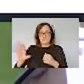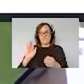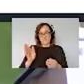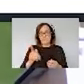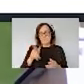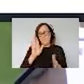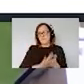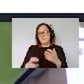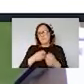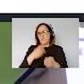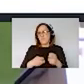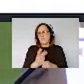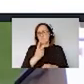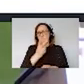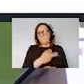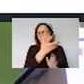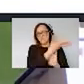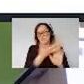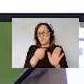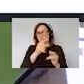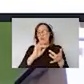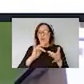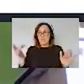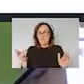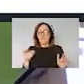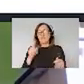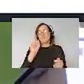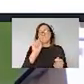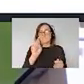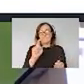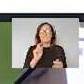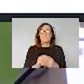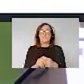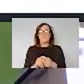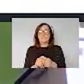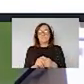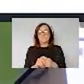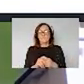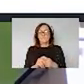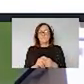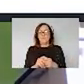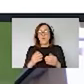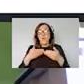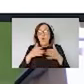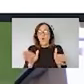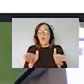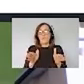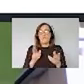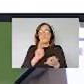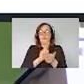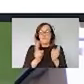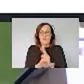bez problemu sobie ściągnąć ten sam link i wystarczy kliknąć, drodzy Państwo, oczywiście w utworzenie